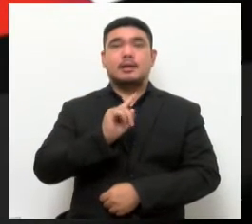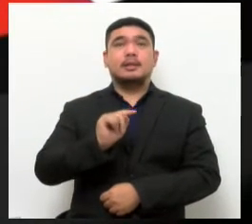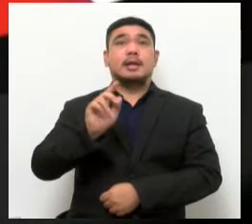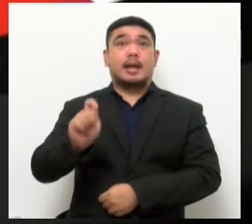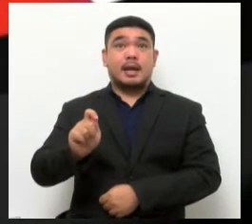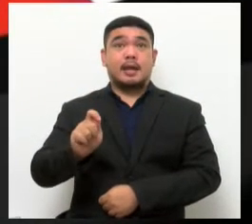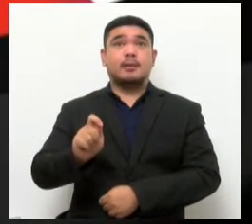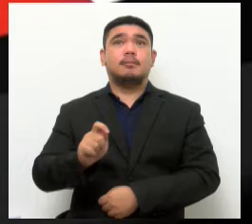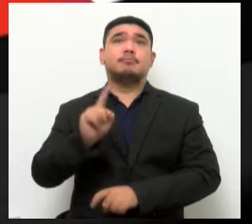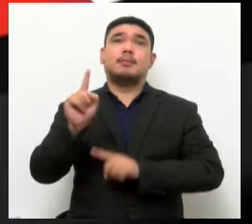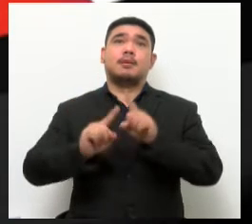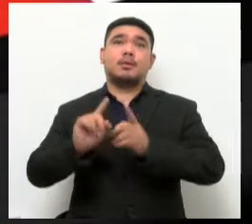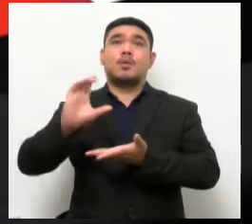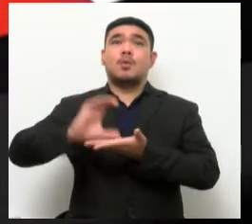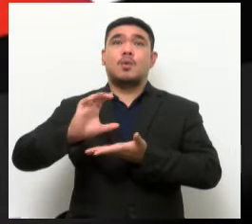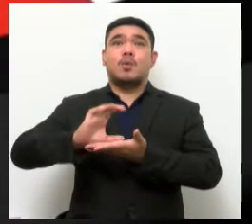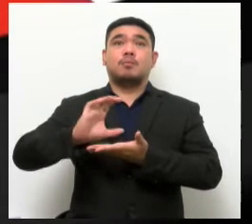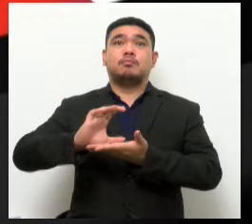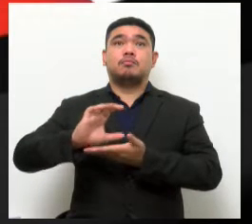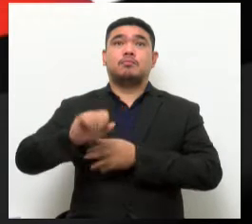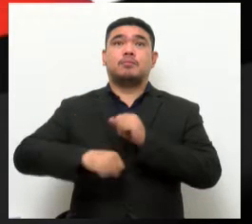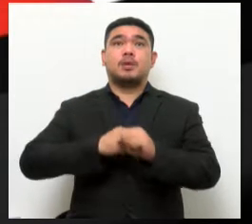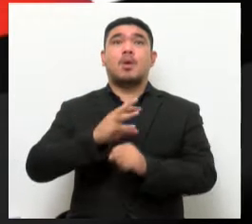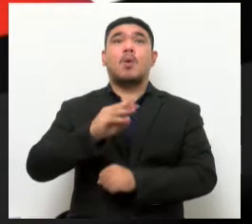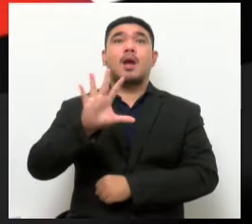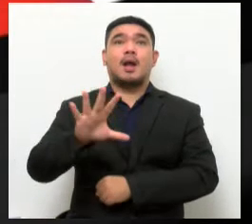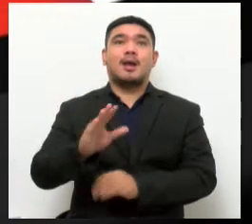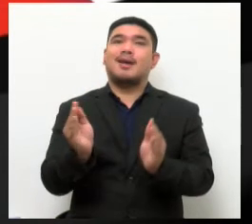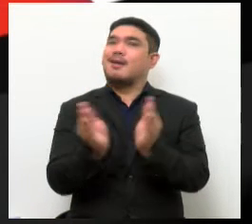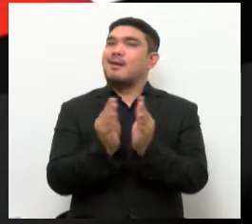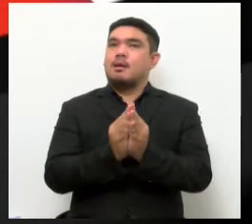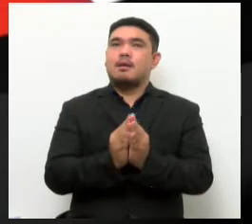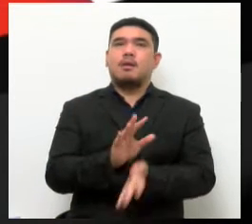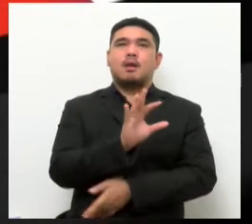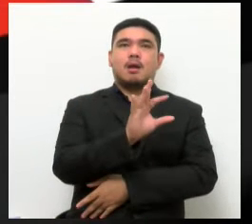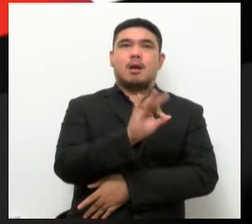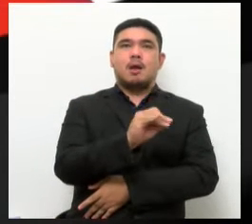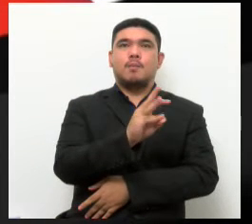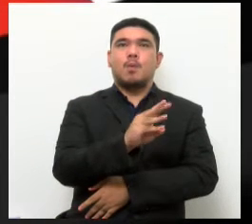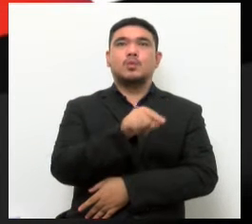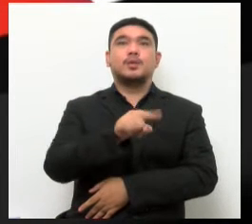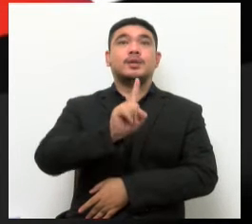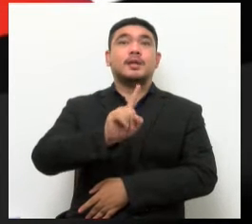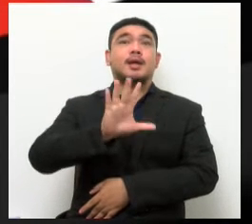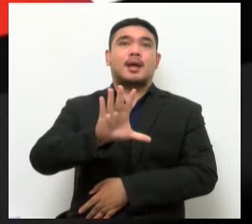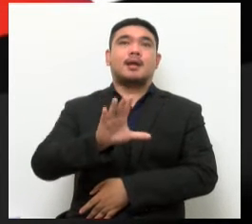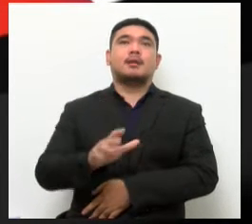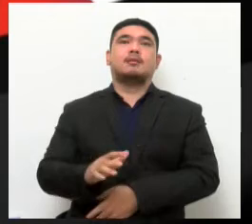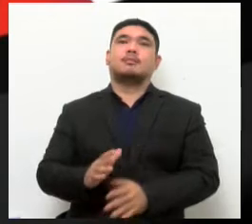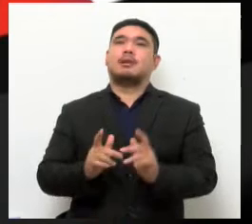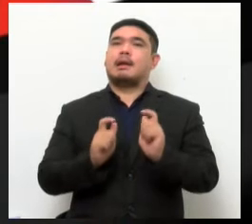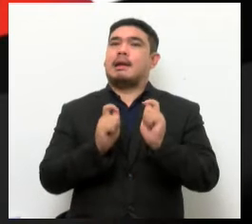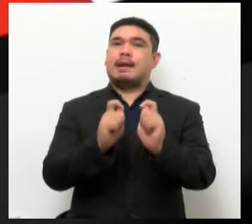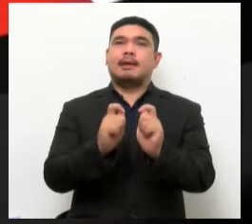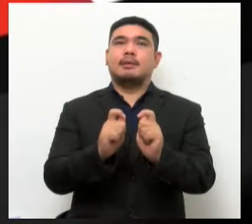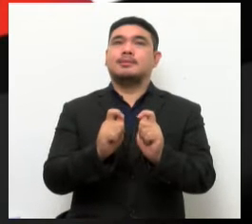น์ประจำปีงบประมาณพ.ศ. 2565คะแนนรวม 96.15 อยู่ในระดับ